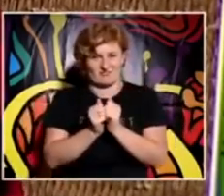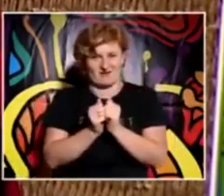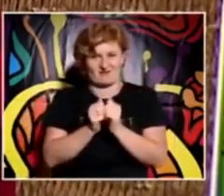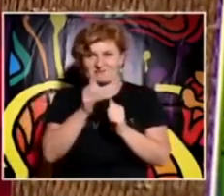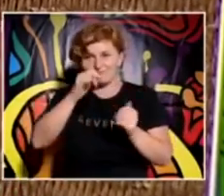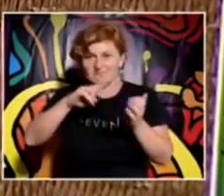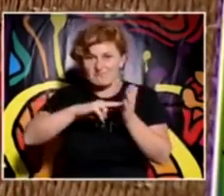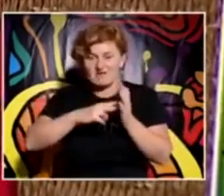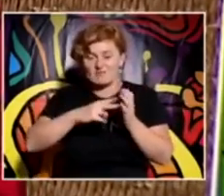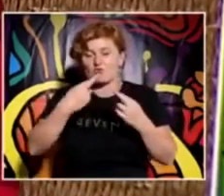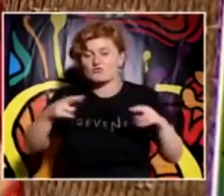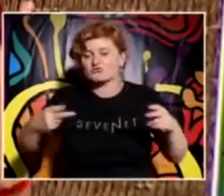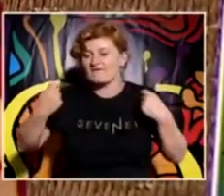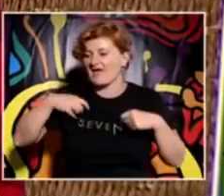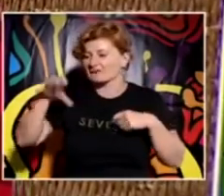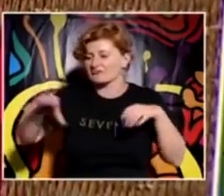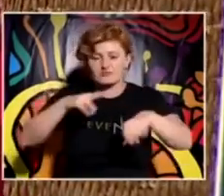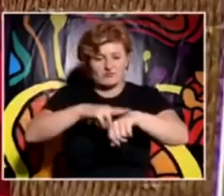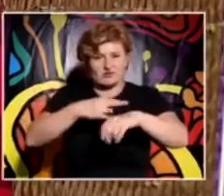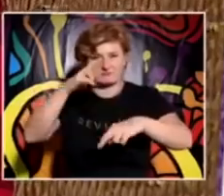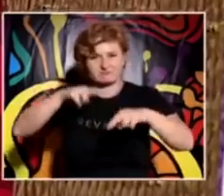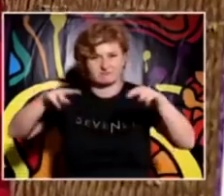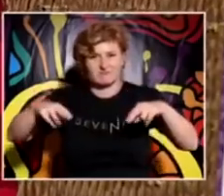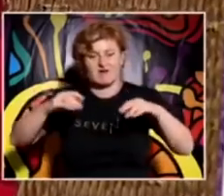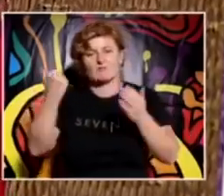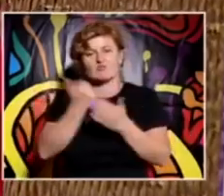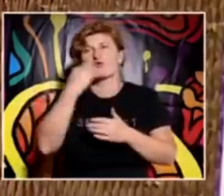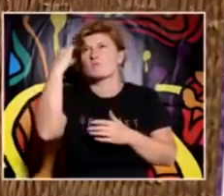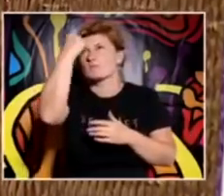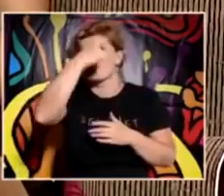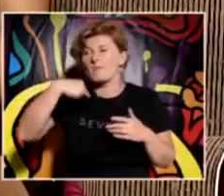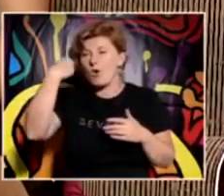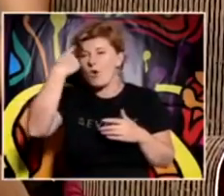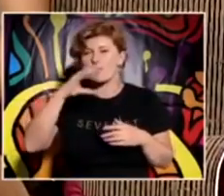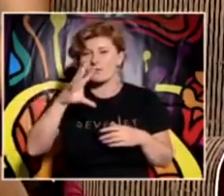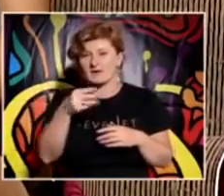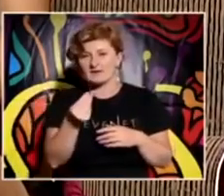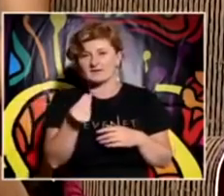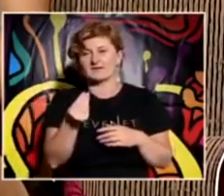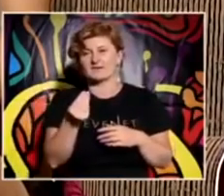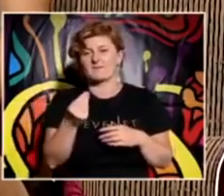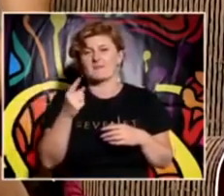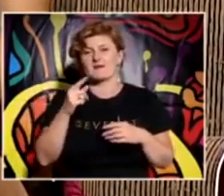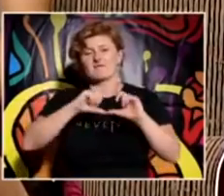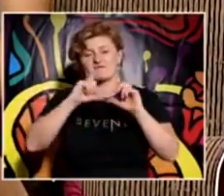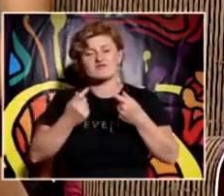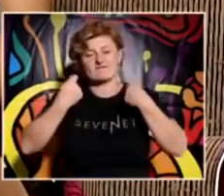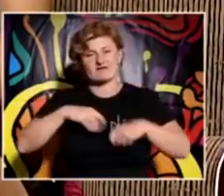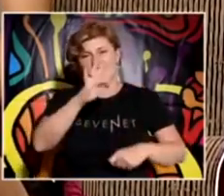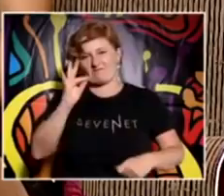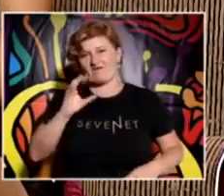bo to jest w różnych wioskach o różnej porze. Musi być ładna pogoda i akurat farmerzy wszyscy się